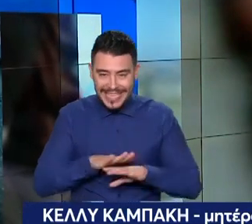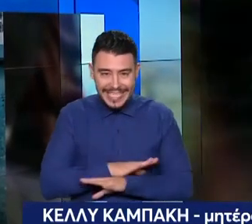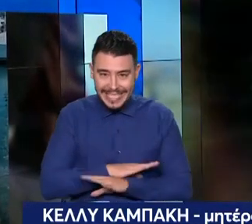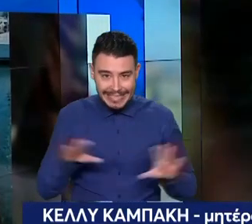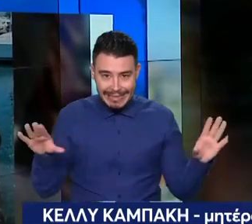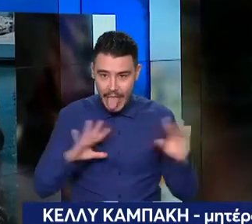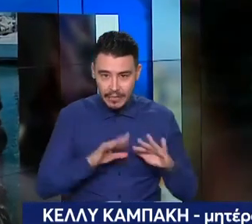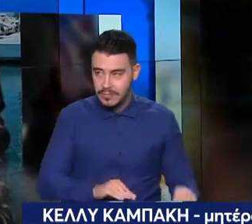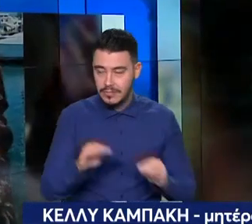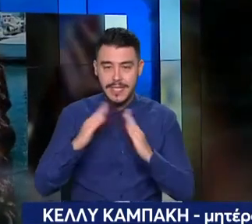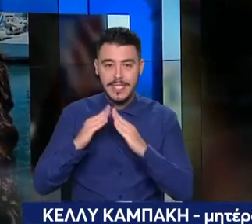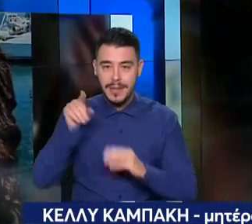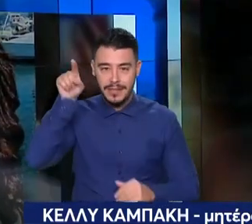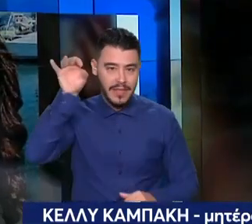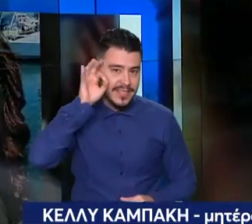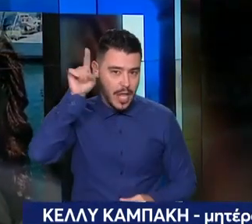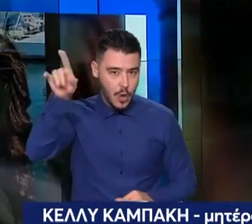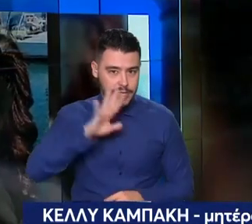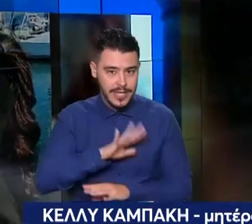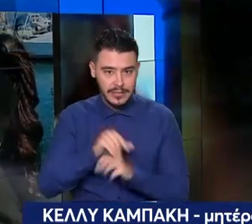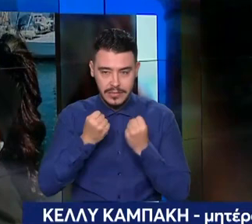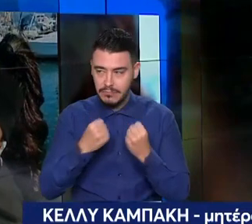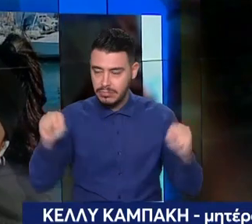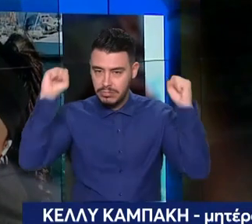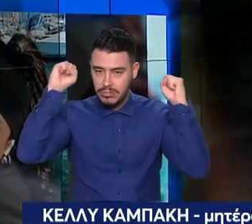μας. Είναι ένα άλλο σπίτι. Τελικά